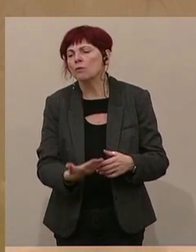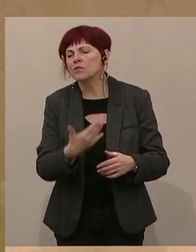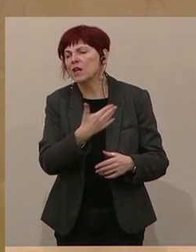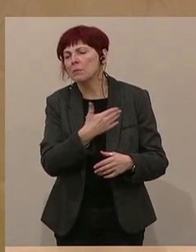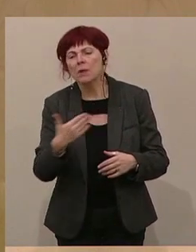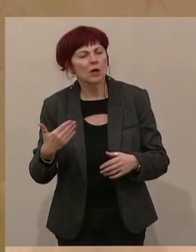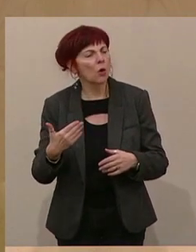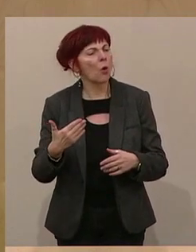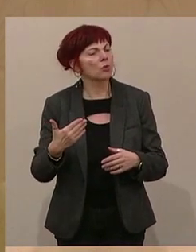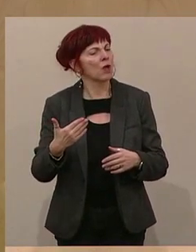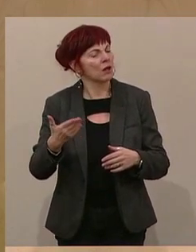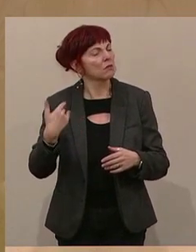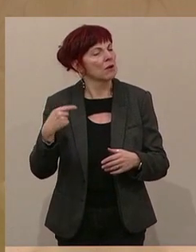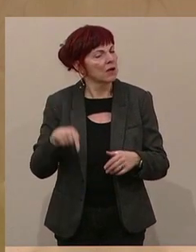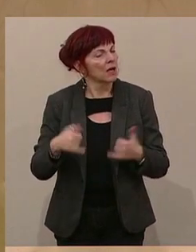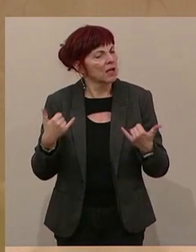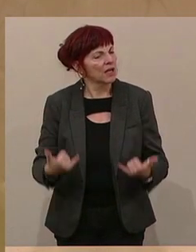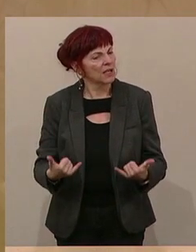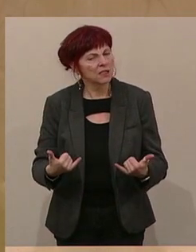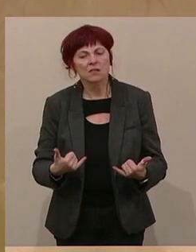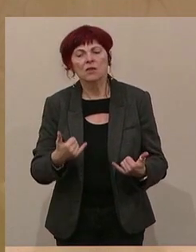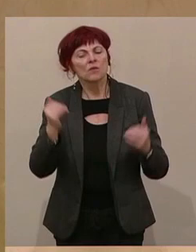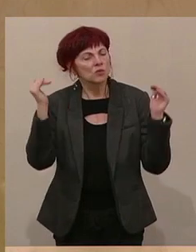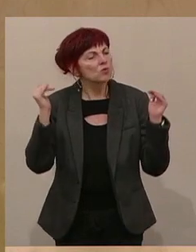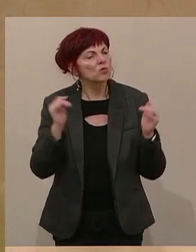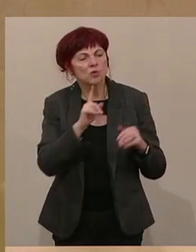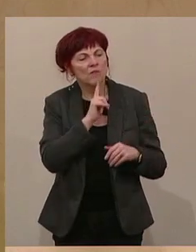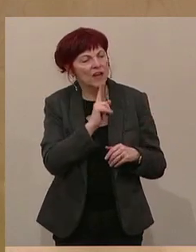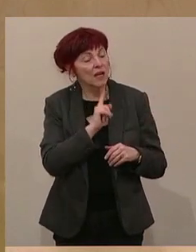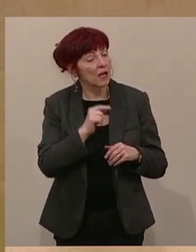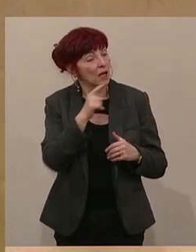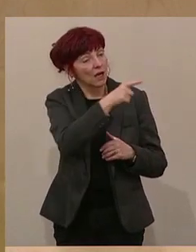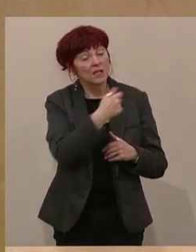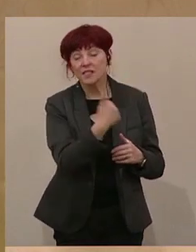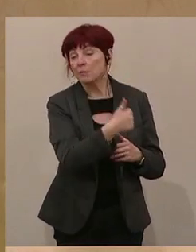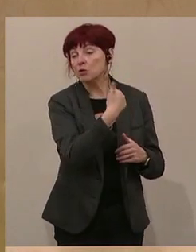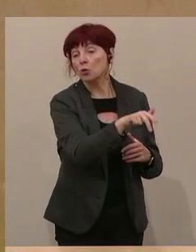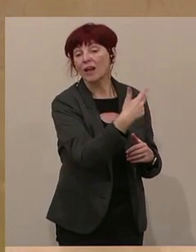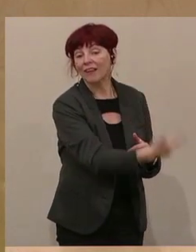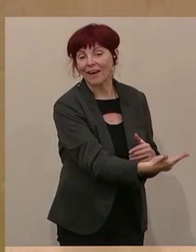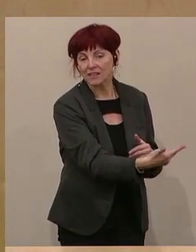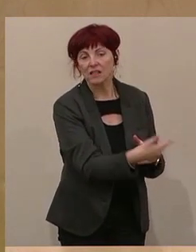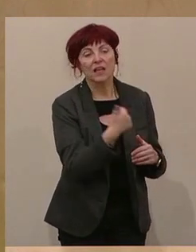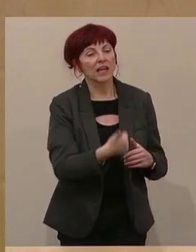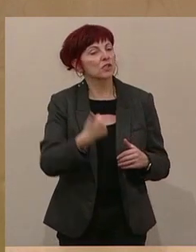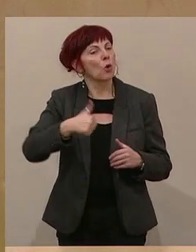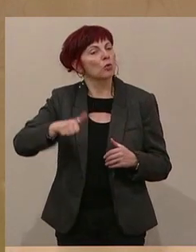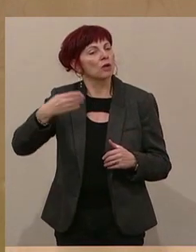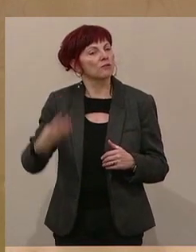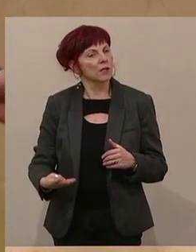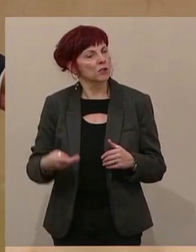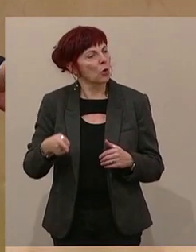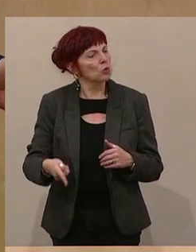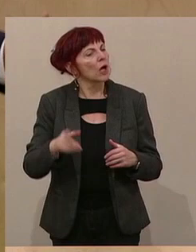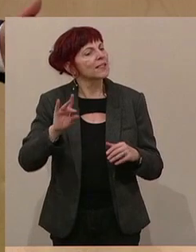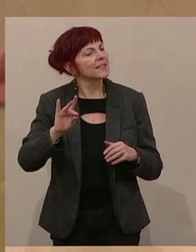hatten 130 Millionen, wir legen noch 10 Millionen drauf. 140 Millionen sind für Sie zu wenig. Nona net. Ja?